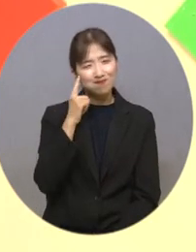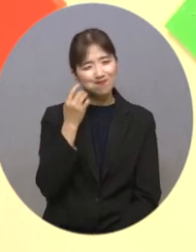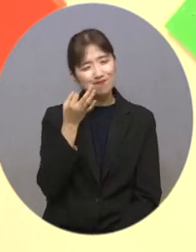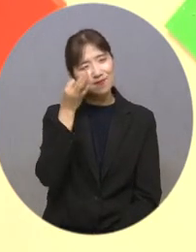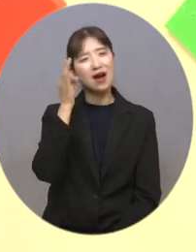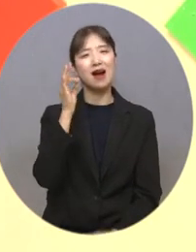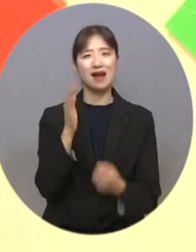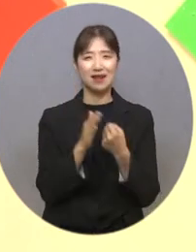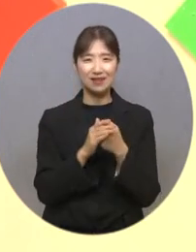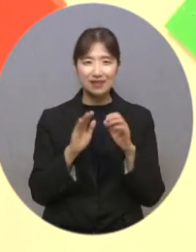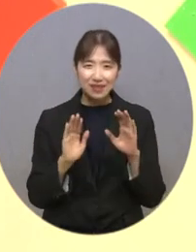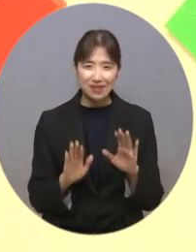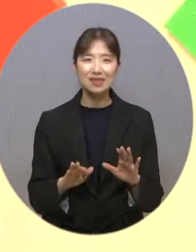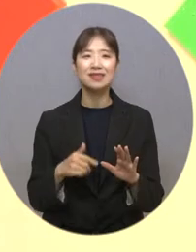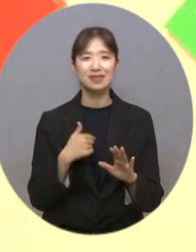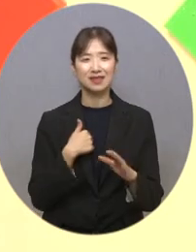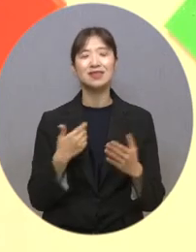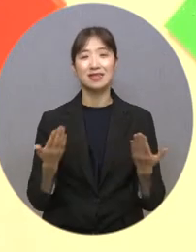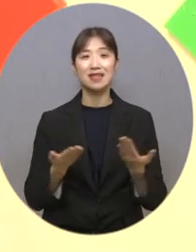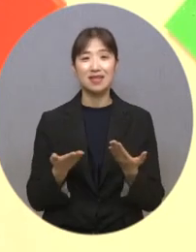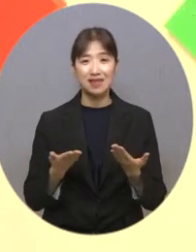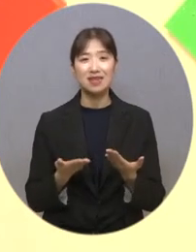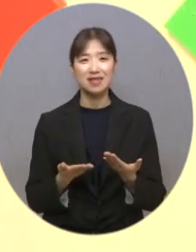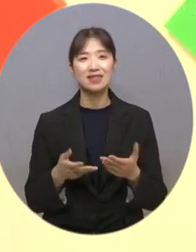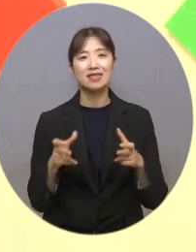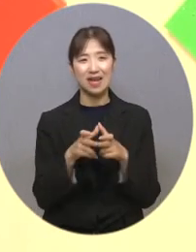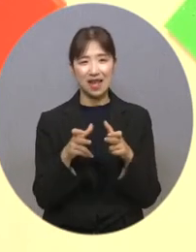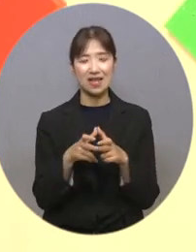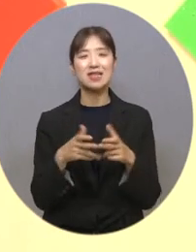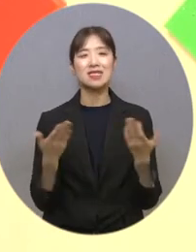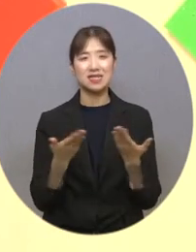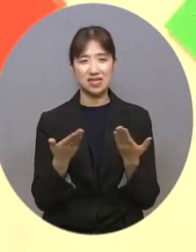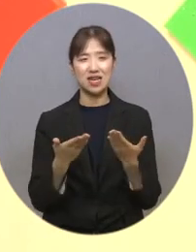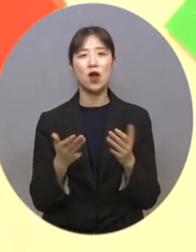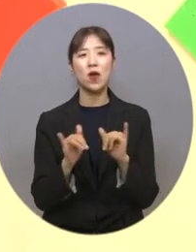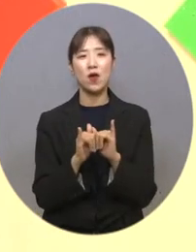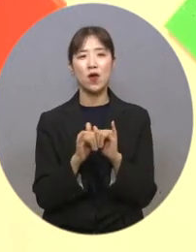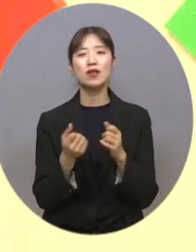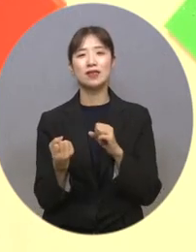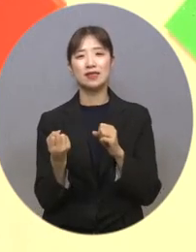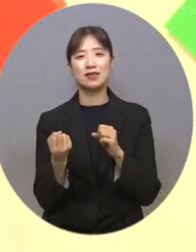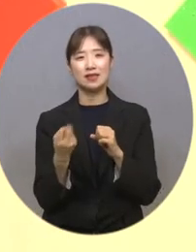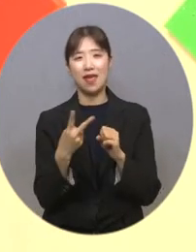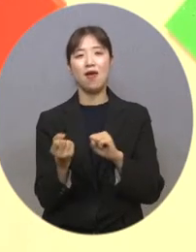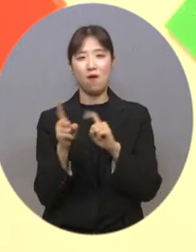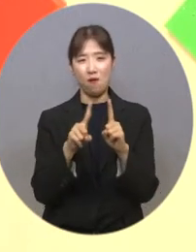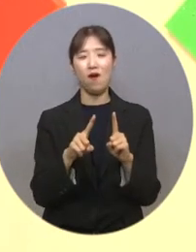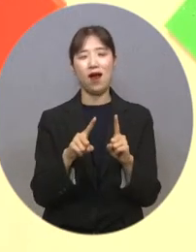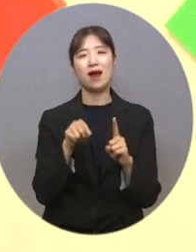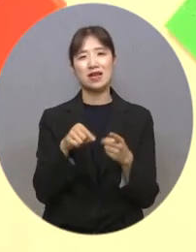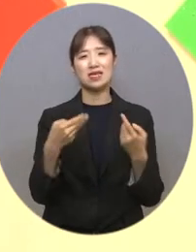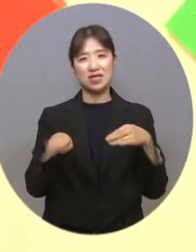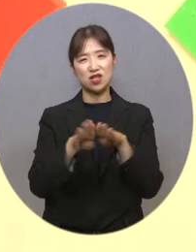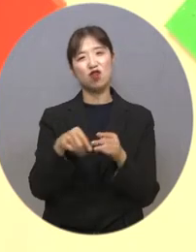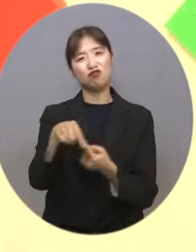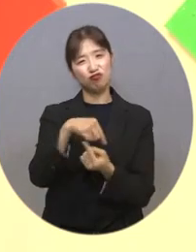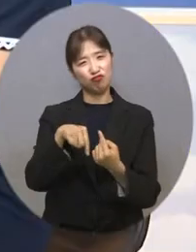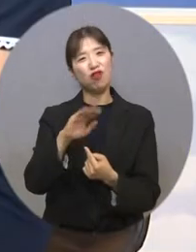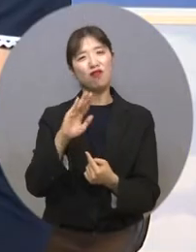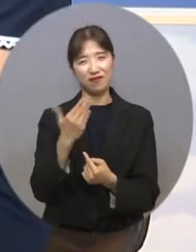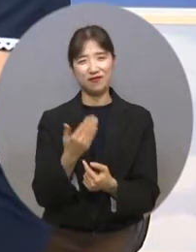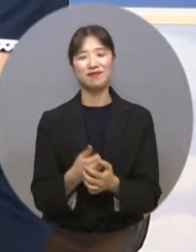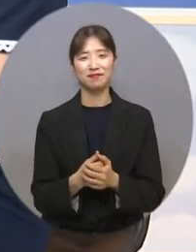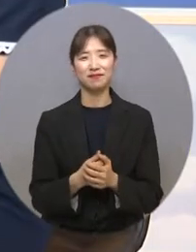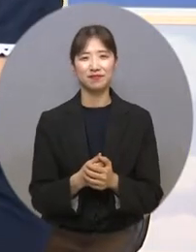떠올라서 지금의 제가 얘기하는 이제 하고 있는 장애인 직업재활 시설을 제가 운영을 하게 된 동기가 그런 부분인 것 같습니다.